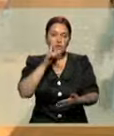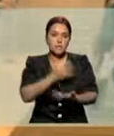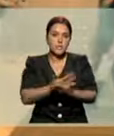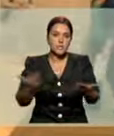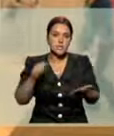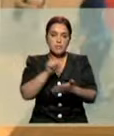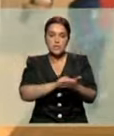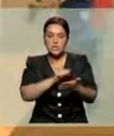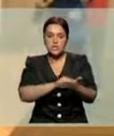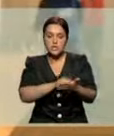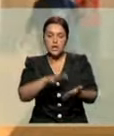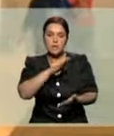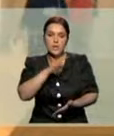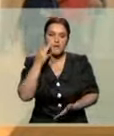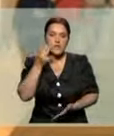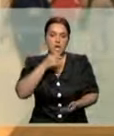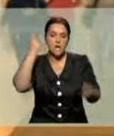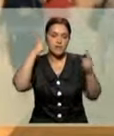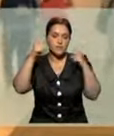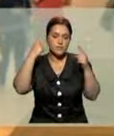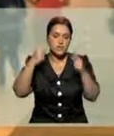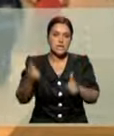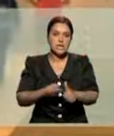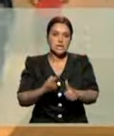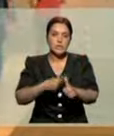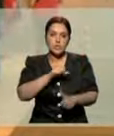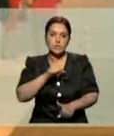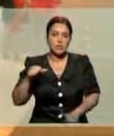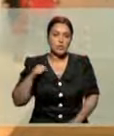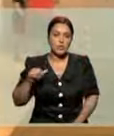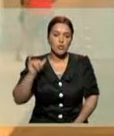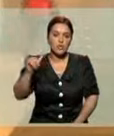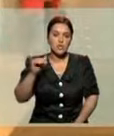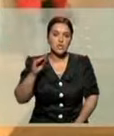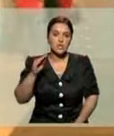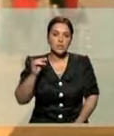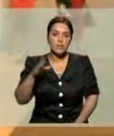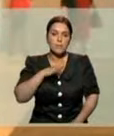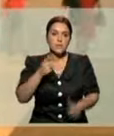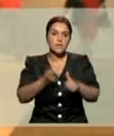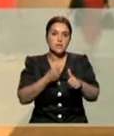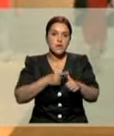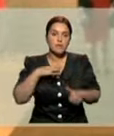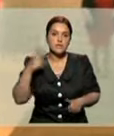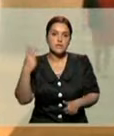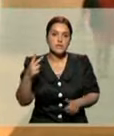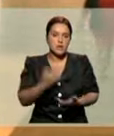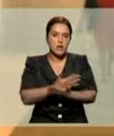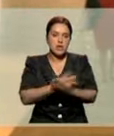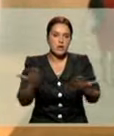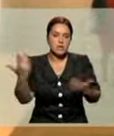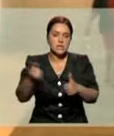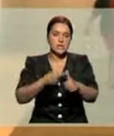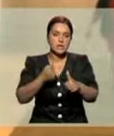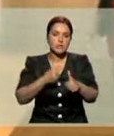причинам зачастую использовали вымышленные имена. У самого Ильяса, по нашим подсчетам, имелось свыше 20 псевдонимов.